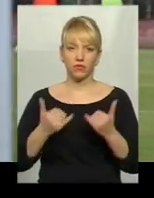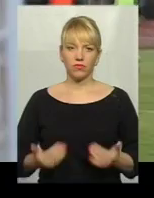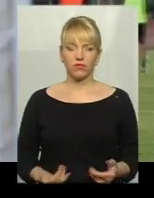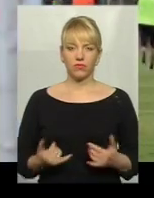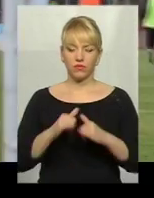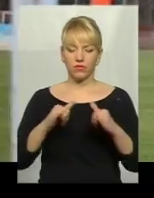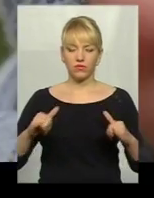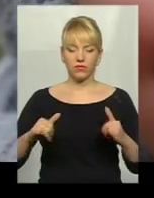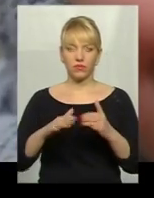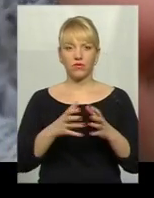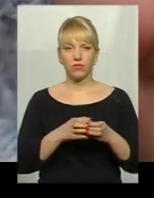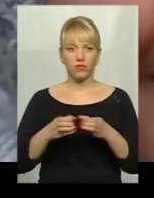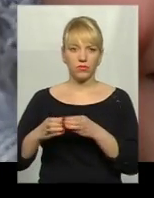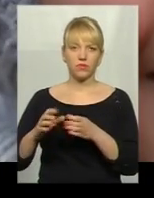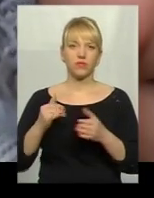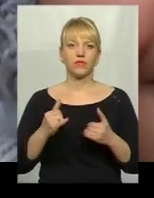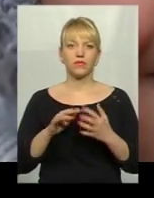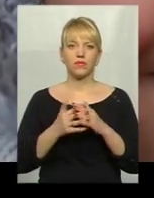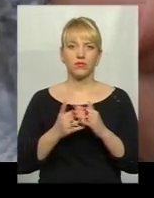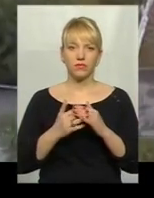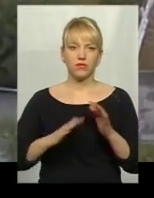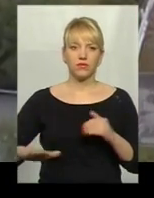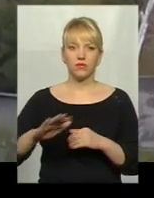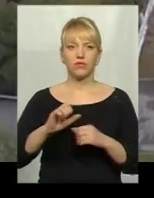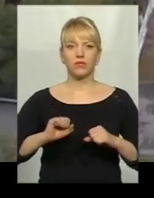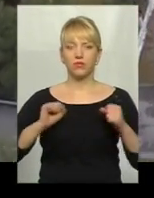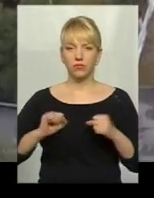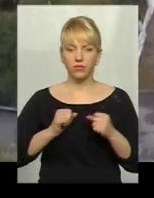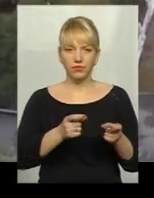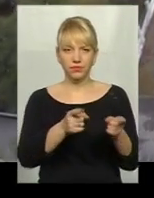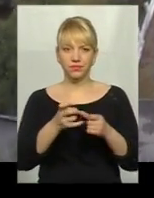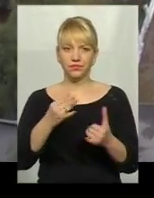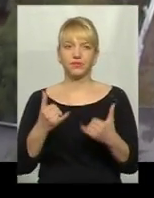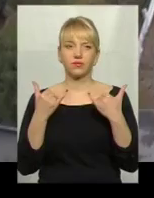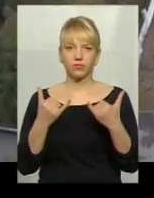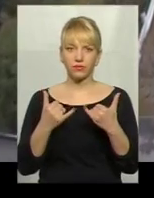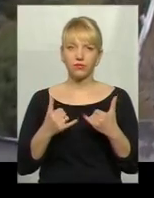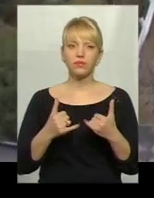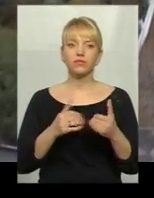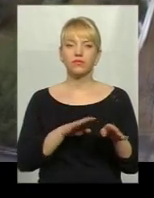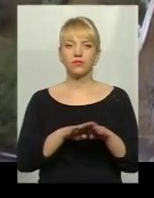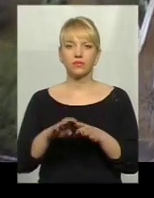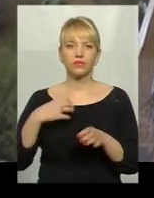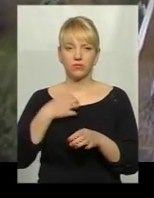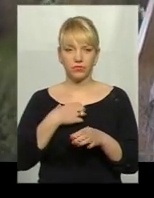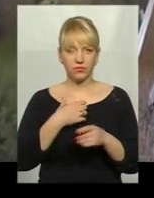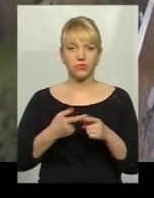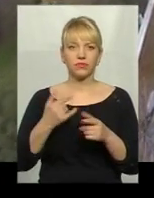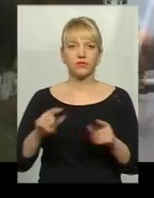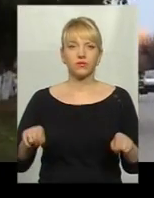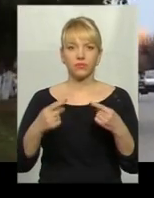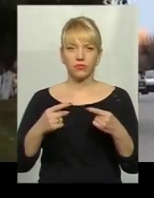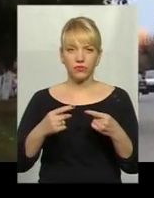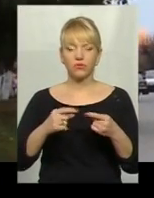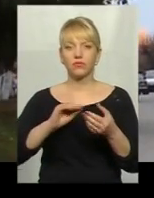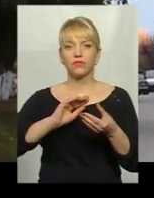сільські території, намагаючись підтягнути їх на сучасніший рівень. Серед пріоритетів – створити умови для